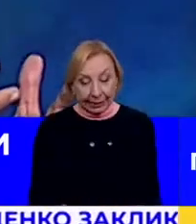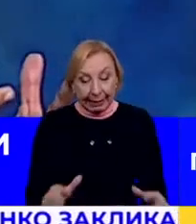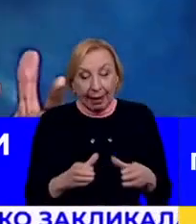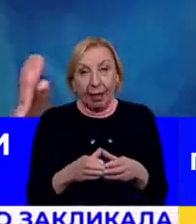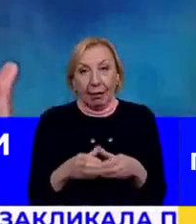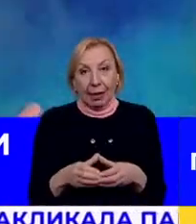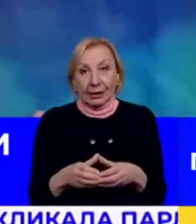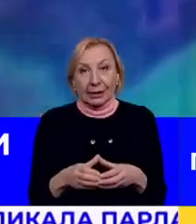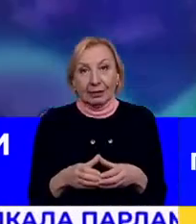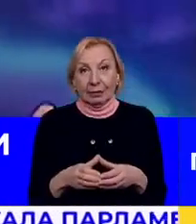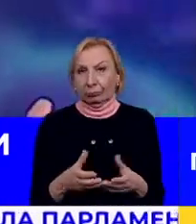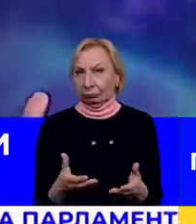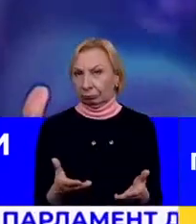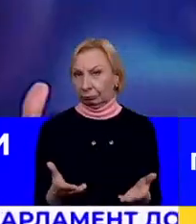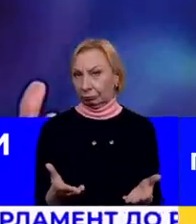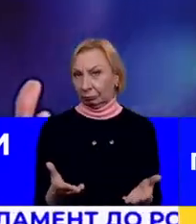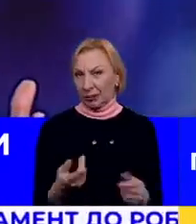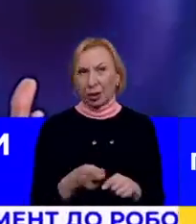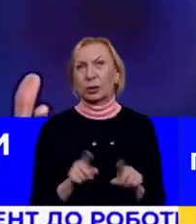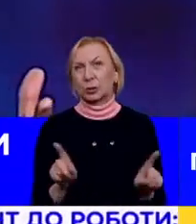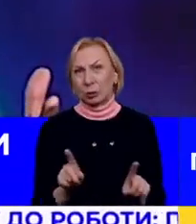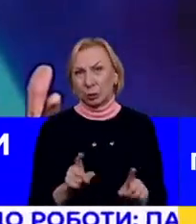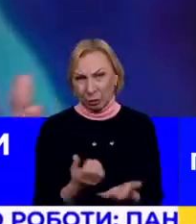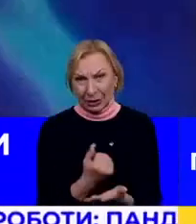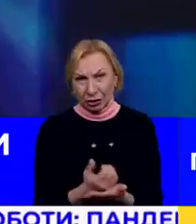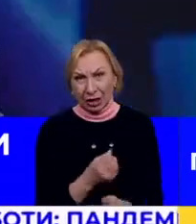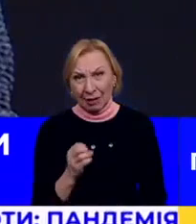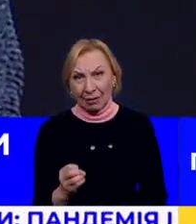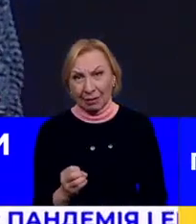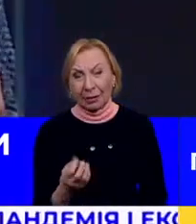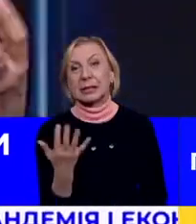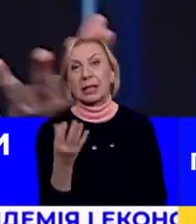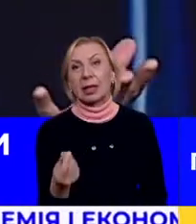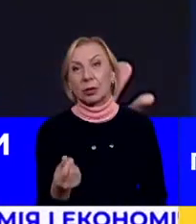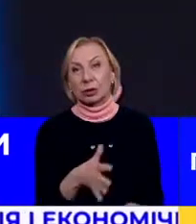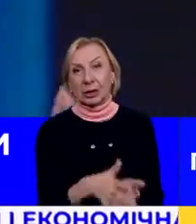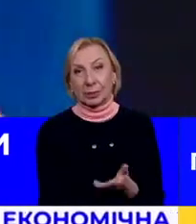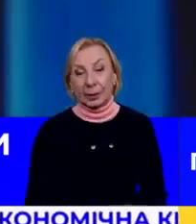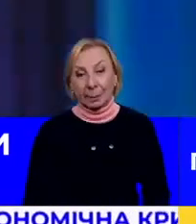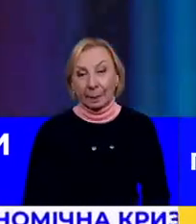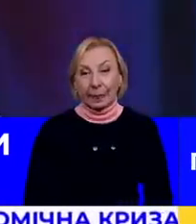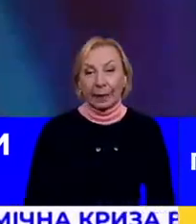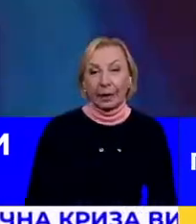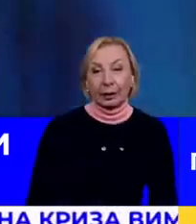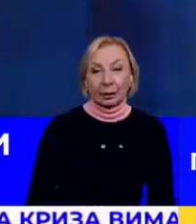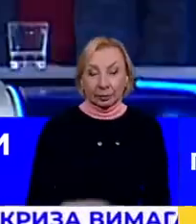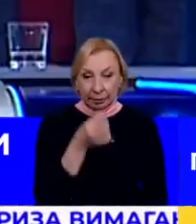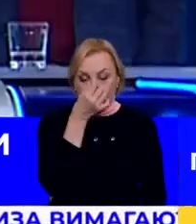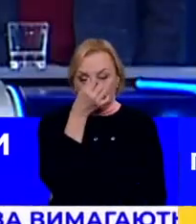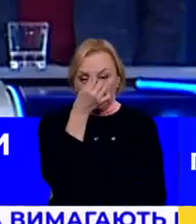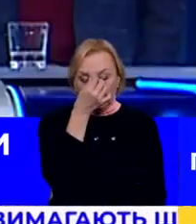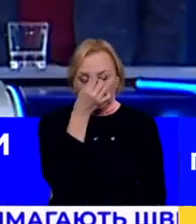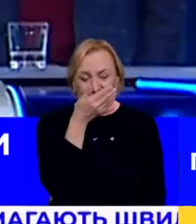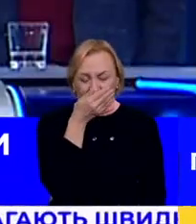трехсторонней контактной группе. Это достижение? Ну, в залежності, скільки грошей на це списали. Ну, так... Там же є стаття, розробка логотипу. Ви о чому